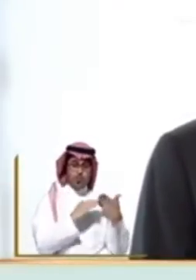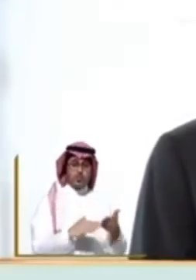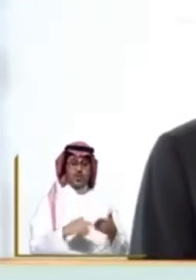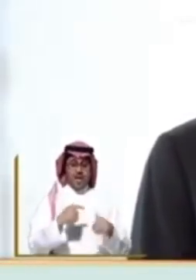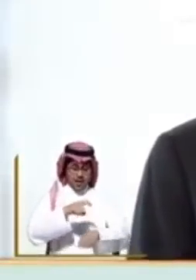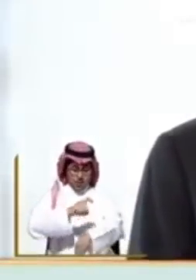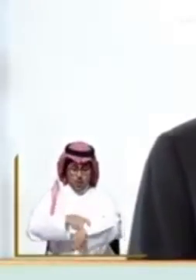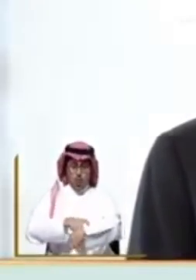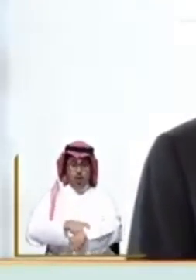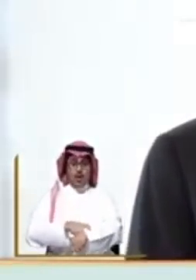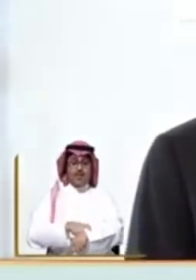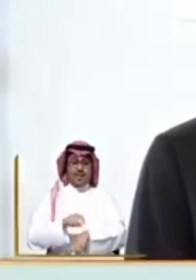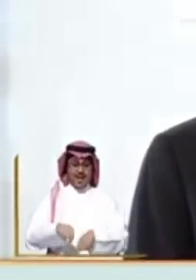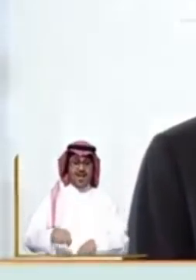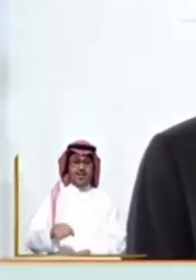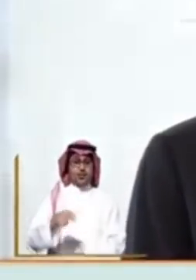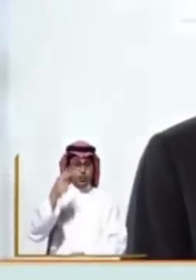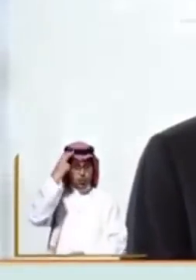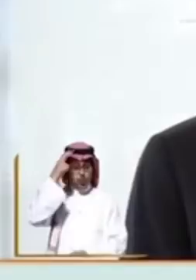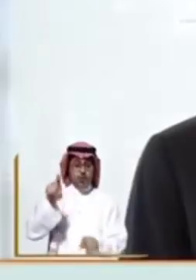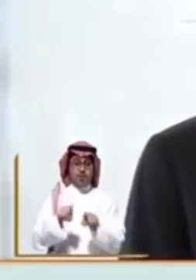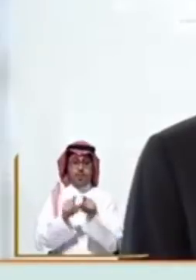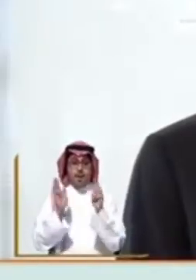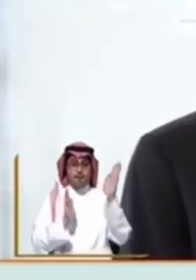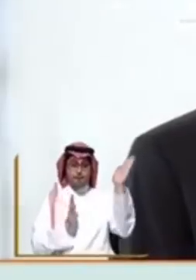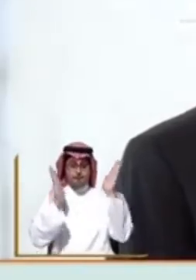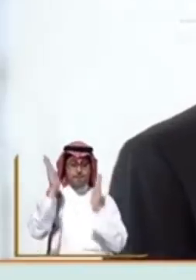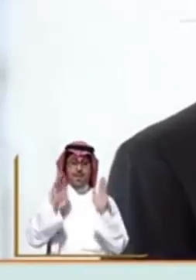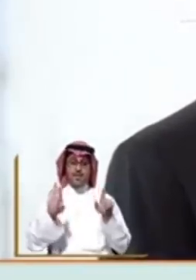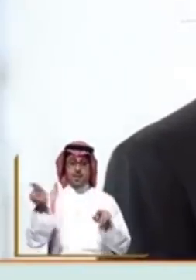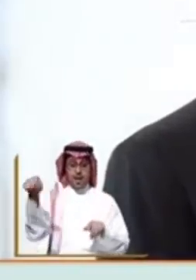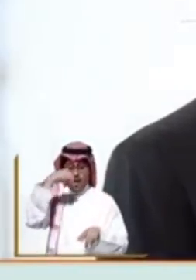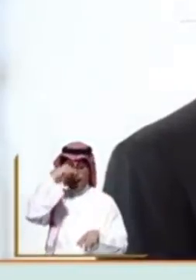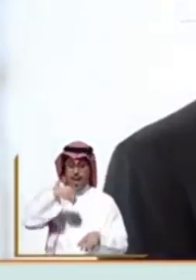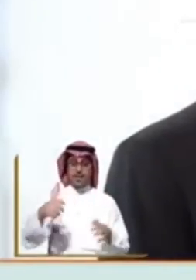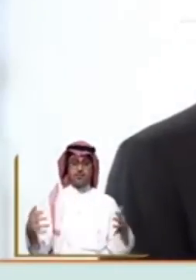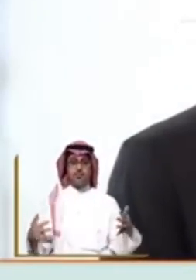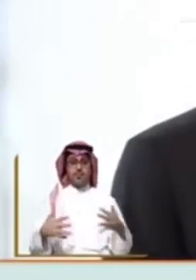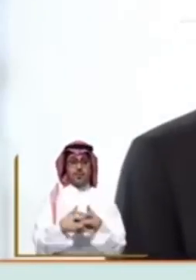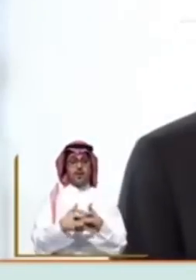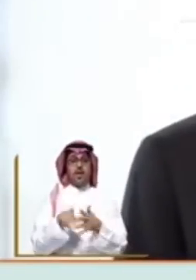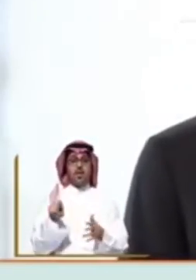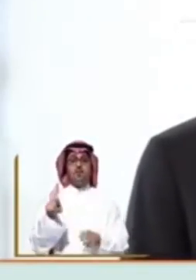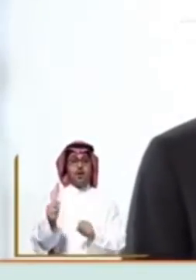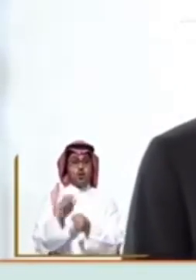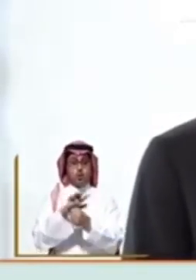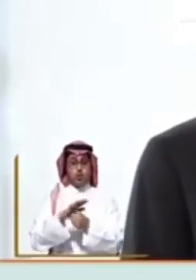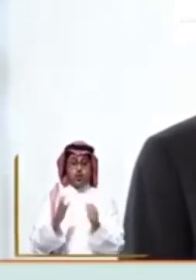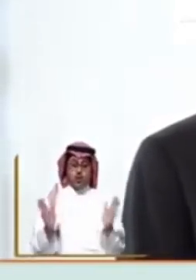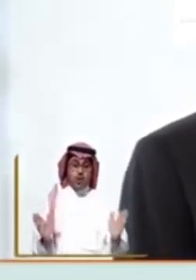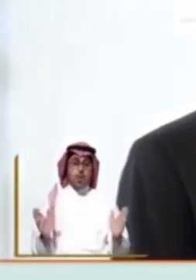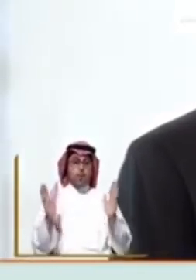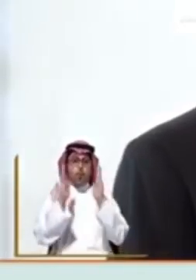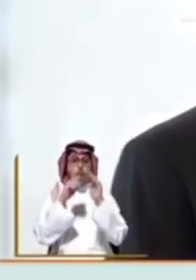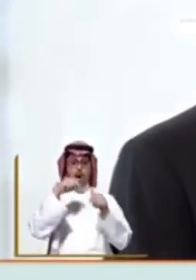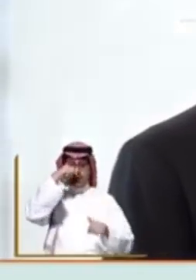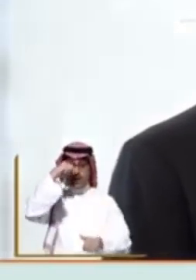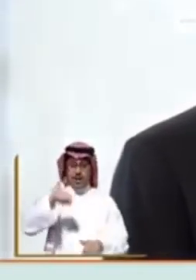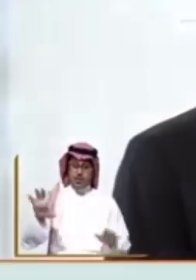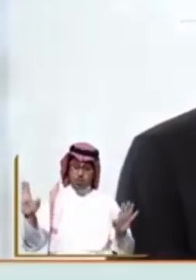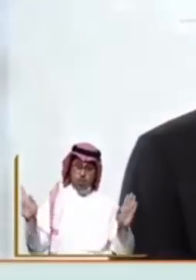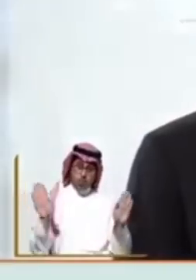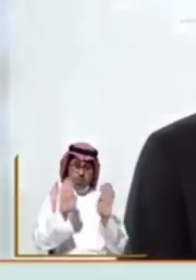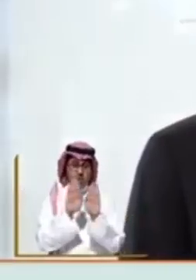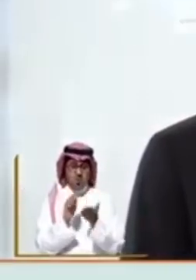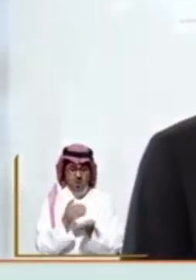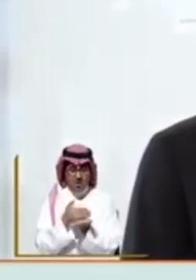حان الوقت المناسب للسعودية وماليزيا بأن يساهما معا في مكافحة كوفيد-19. العالم تغير وسوف